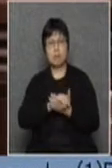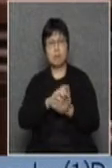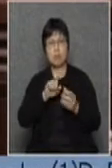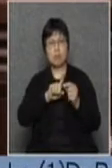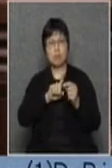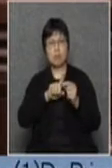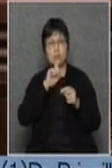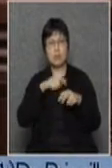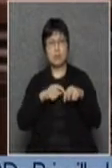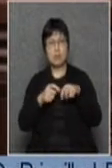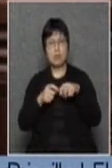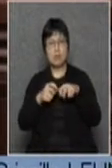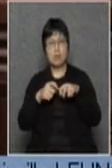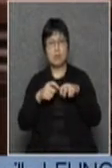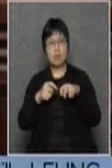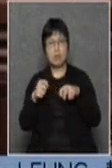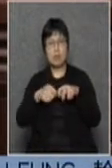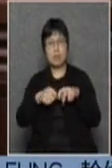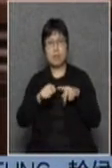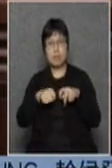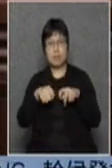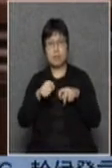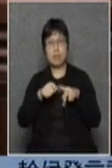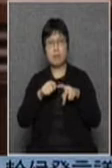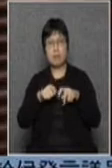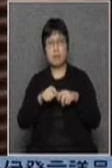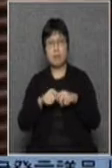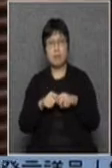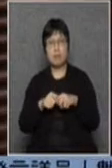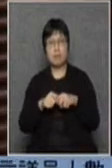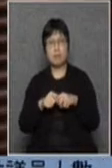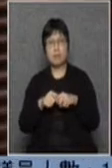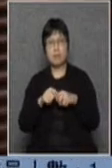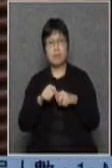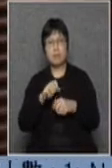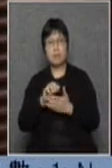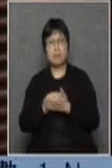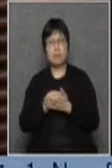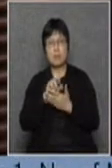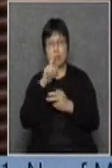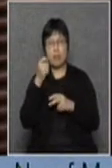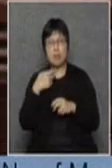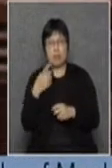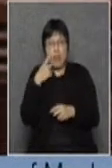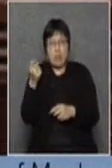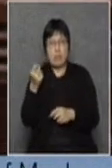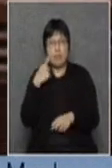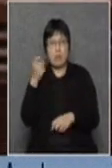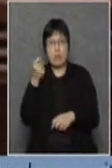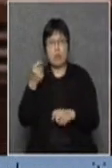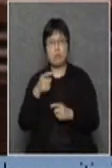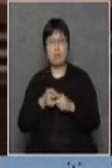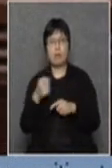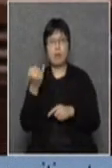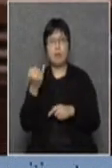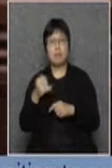膝頭反應，係咪主席？我真係唔係知道，唔係好知道係咪一個即係即時嘅反應啊？其實係唔應該嘅，